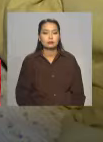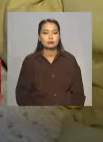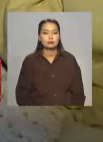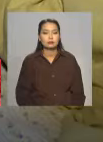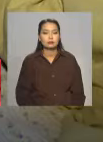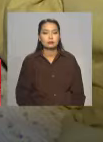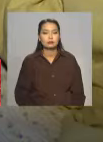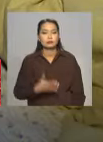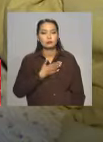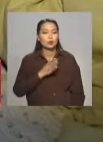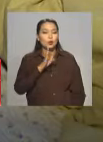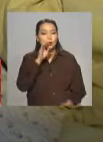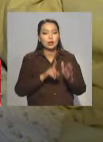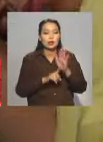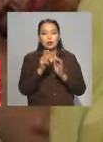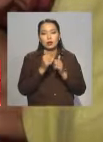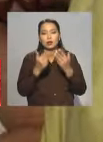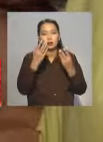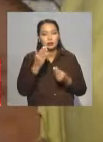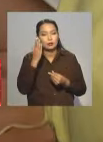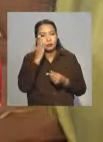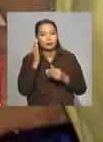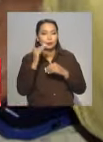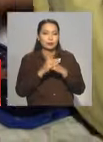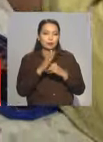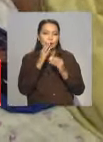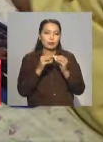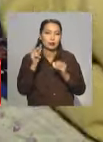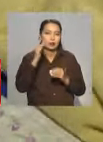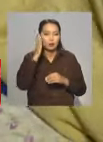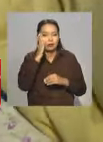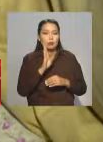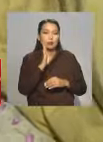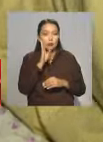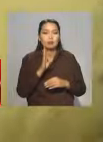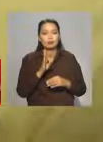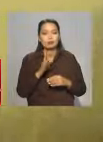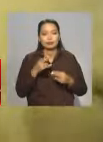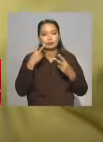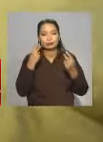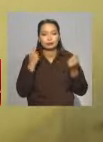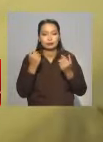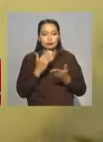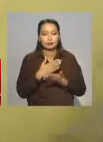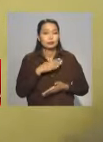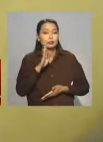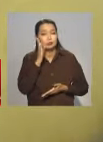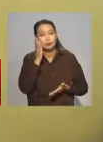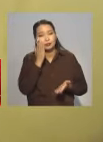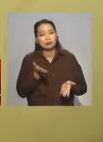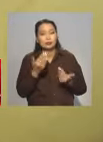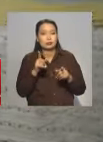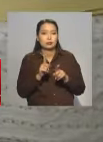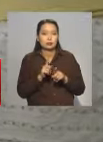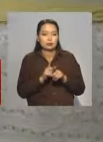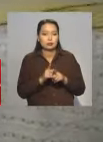Менің таңым осылай атады. Күнделікті ұйқыға кешкі онда жатып, таңертең сергек оянамын. Ал мен таңертең ұйқыдан дәл осылай